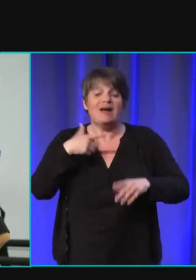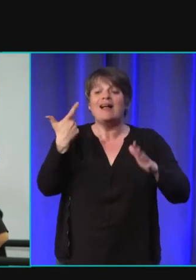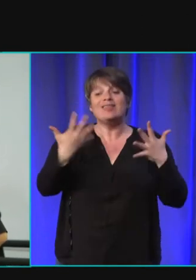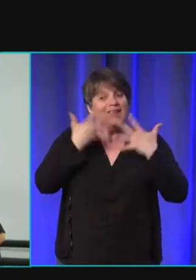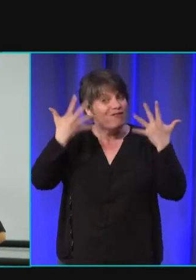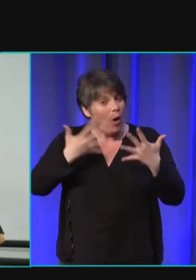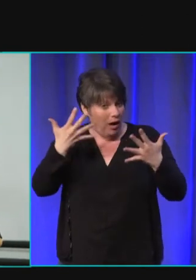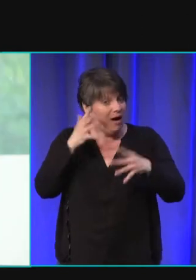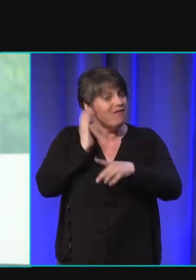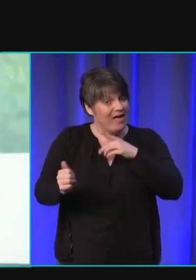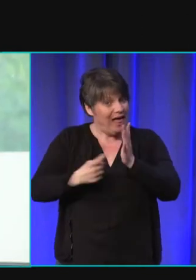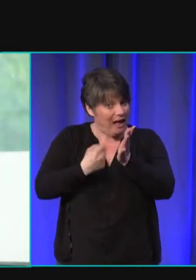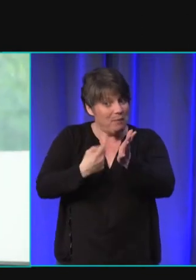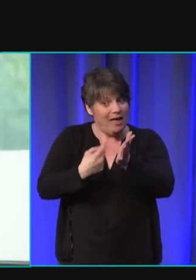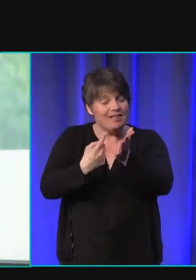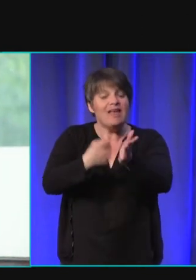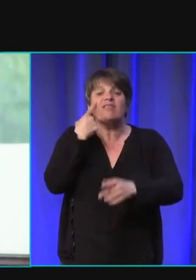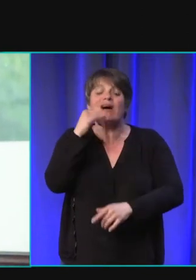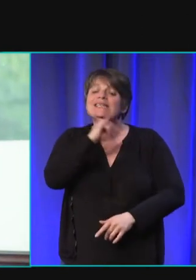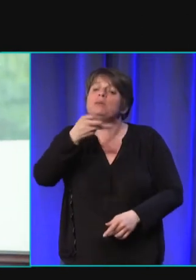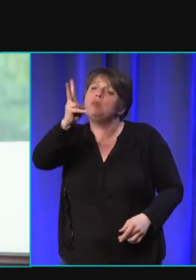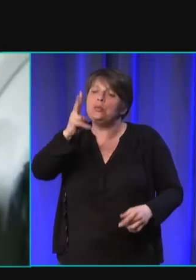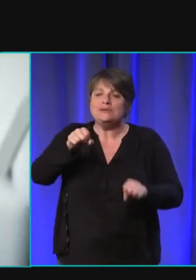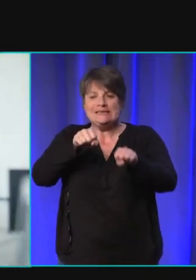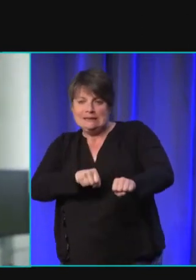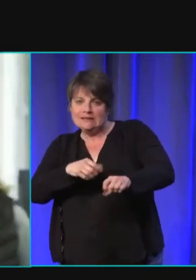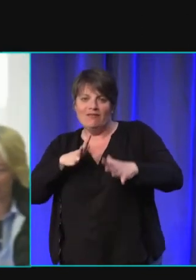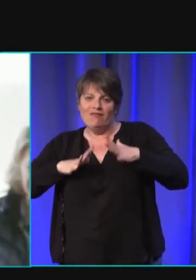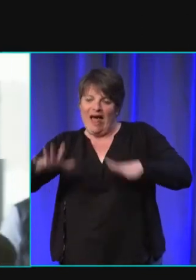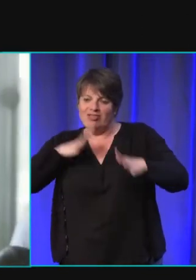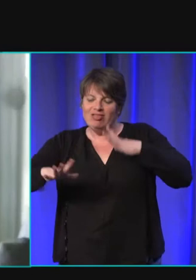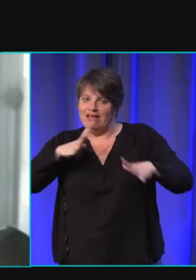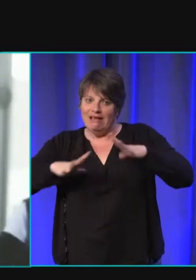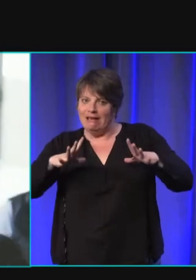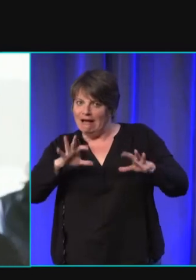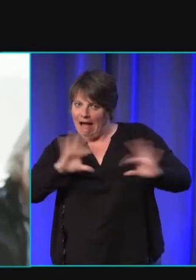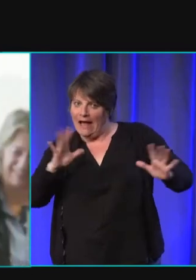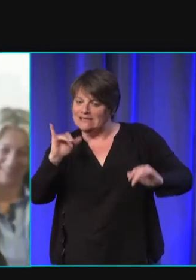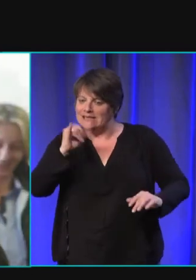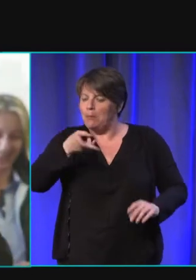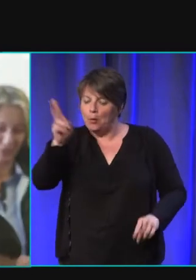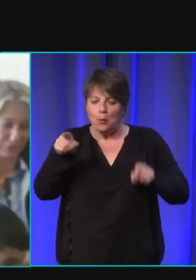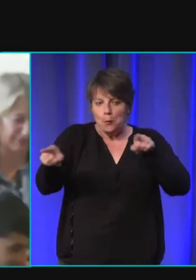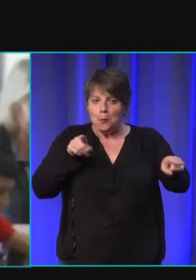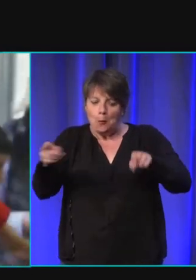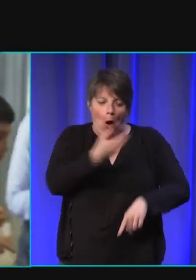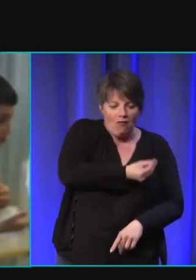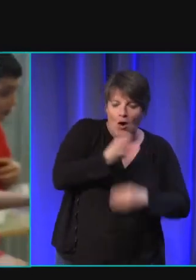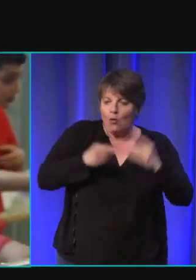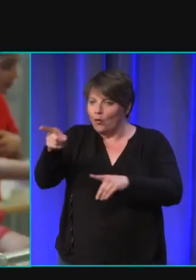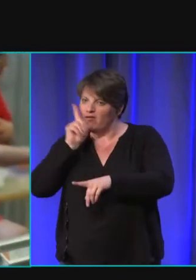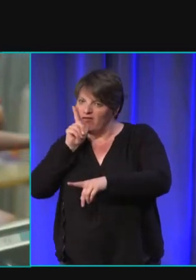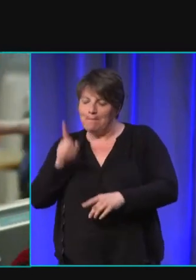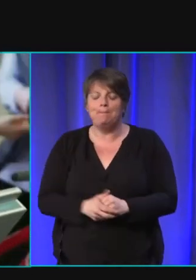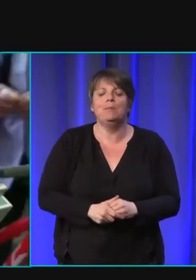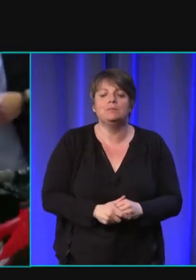de vous deux est capable de mieux résister à la fatigue. Est-ce que c'est Hugo ou est-ce que c'est Adriana donc. Alors Okay. Alors, faut installez-vous. s'installer. Mais